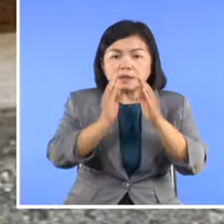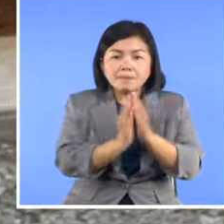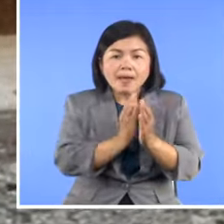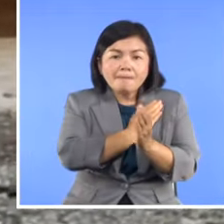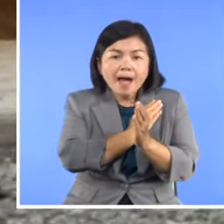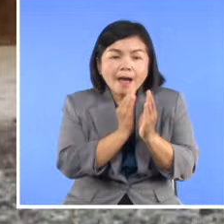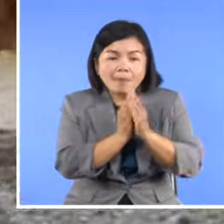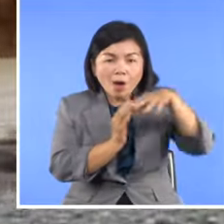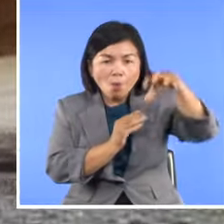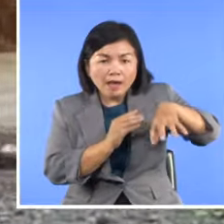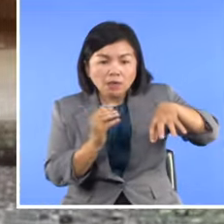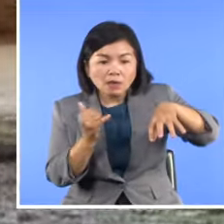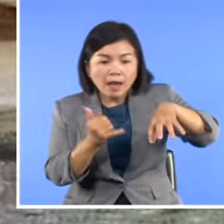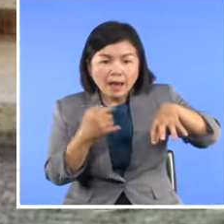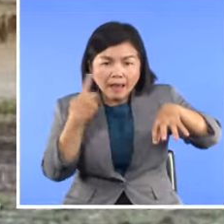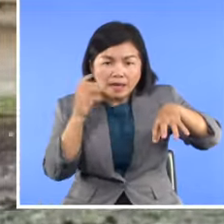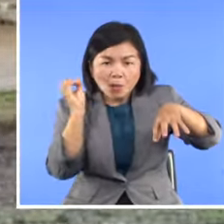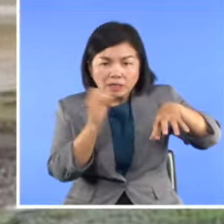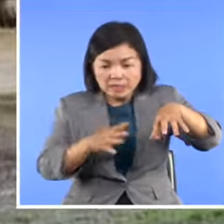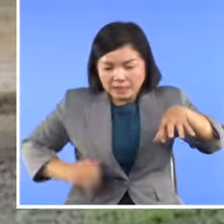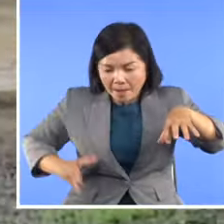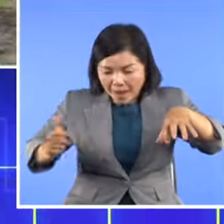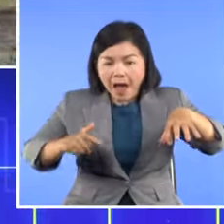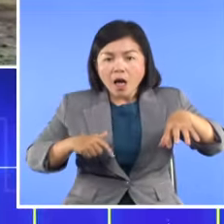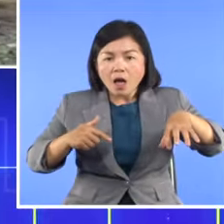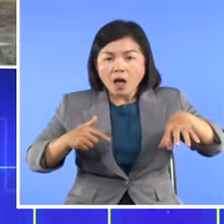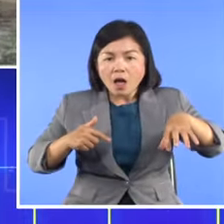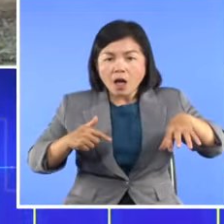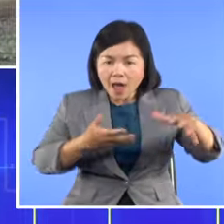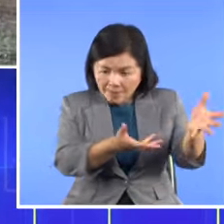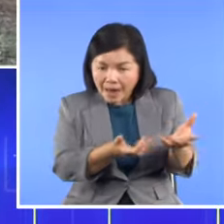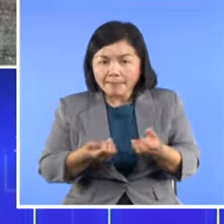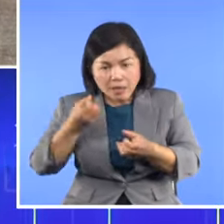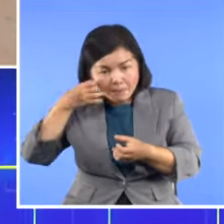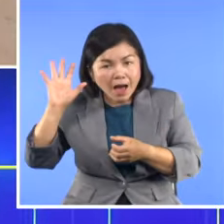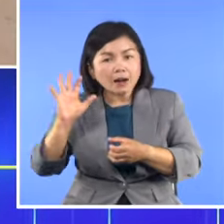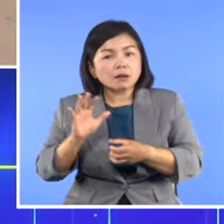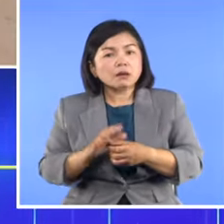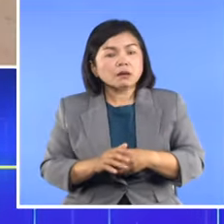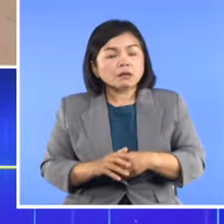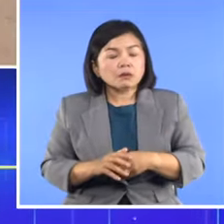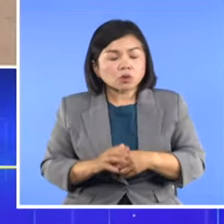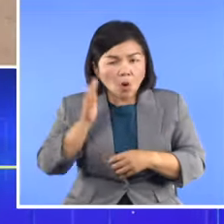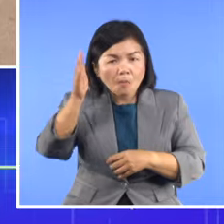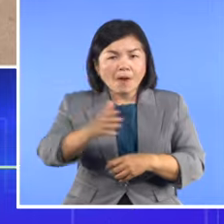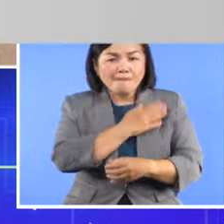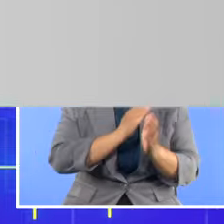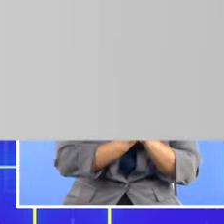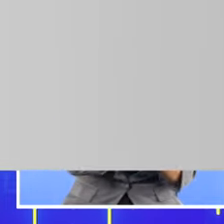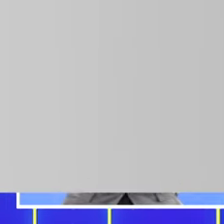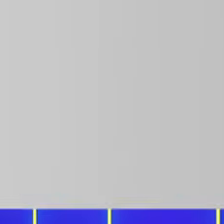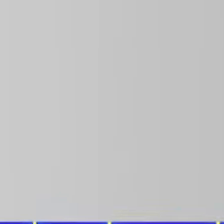มบูรณ์เนี่ยให้มาเอาหมาเนี่ยกลับไปคืนเถอะนะครับอย่าให้เป็นภาระทางวัดทางพระเลย ครับ นะครับ